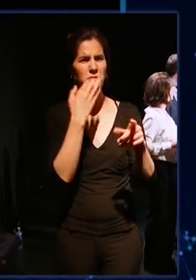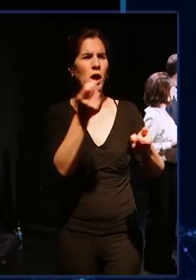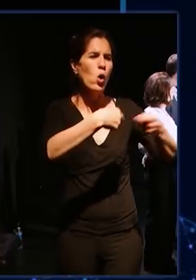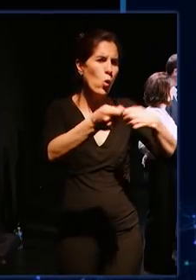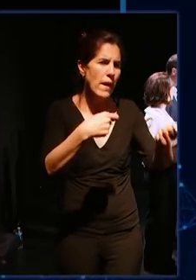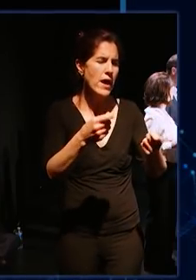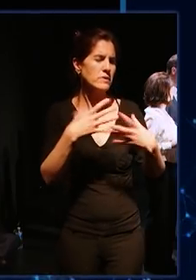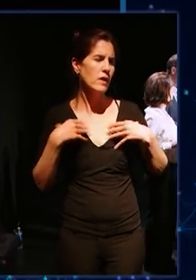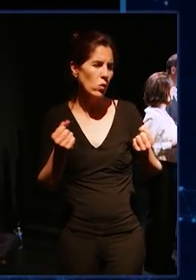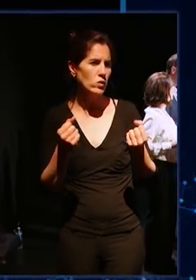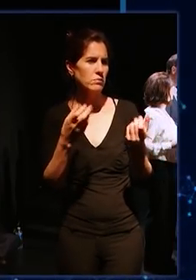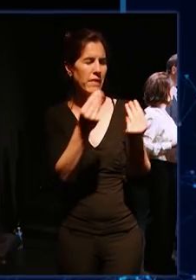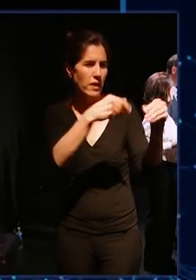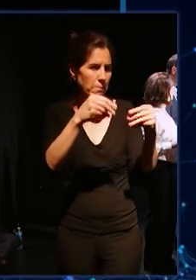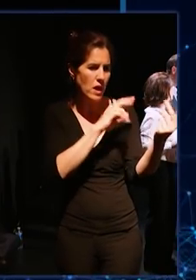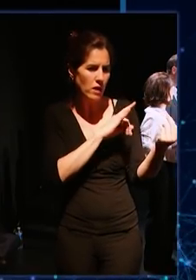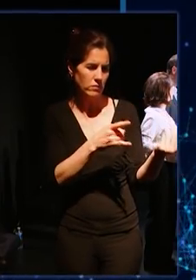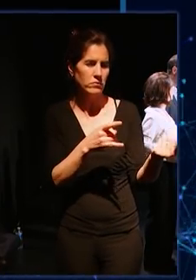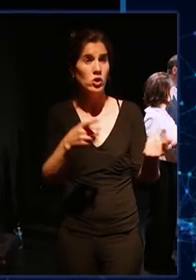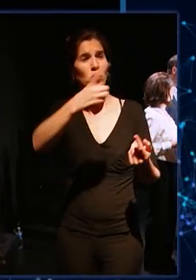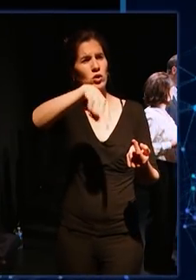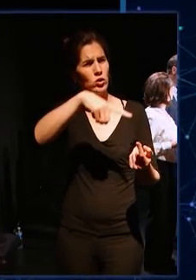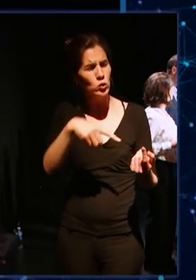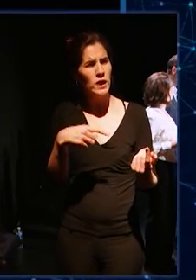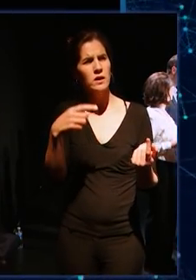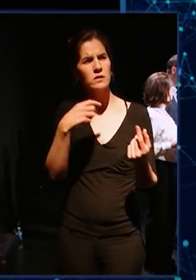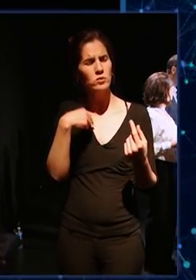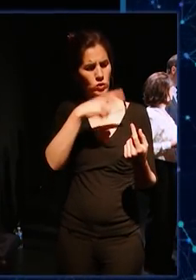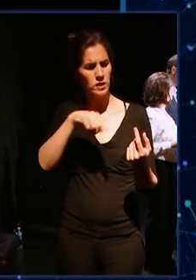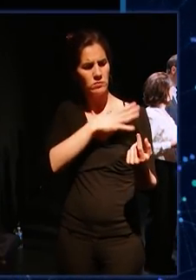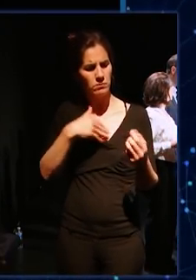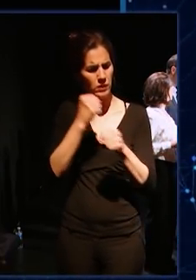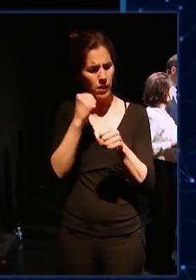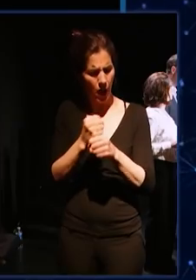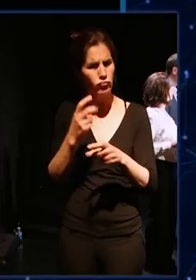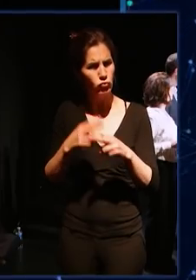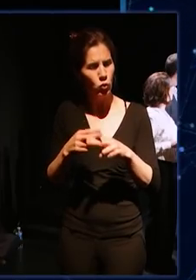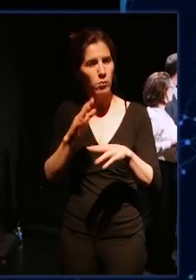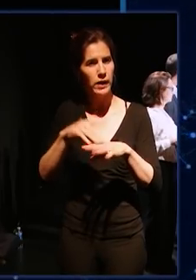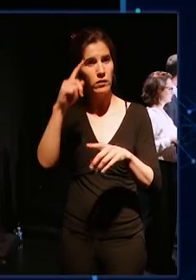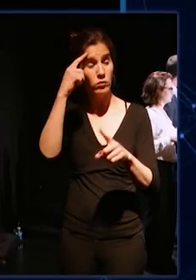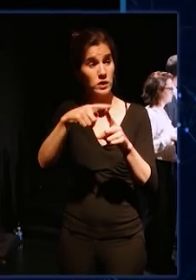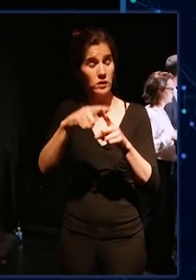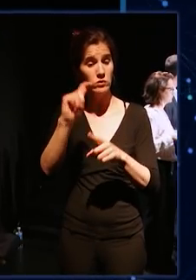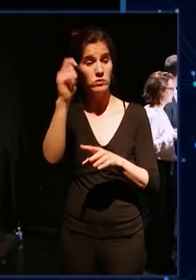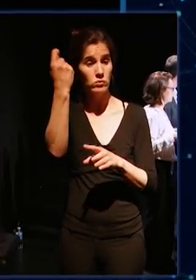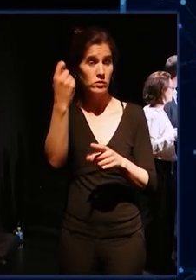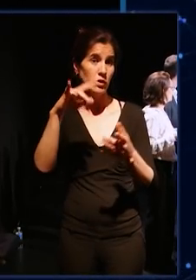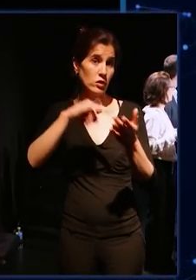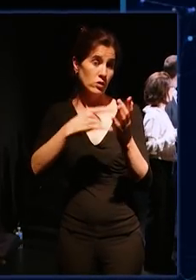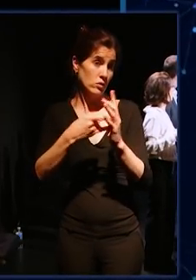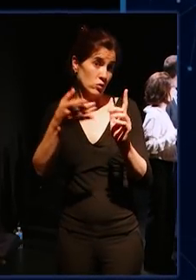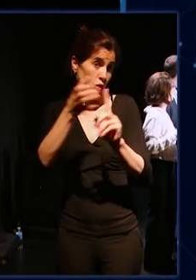heu dit, etc., nosaltres treballarem molt per trobar una solució